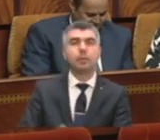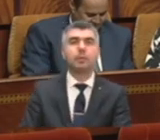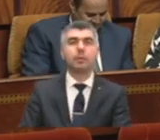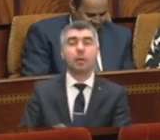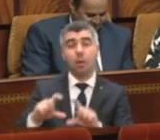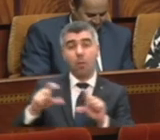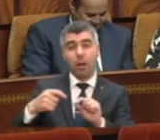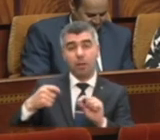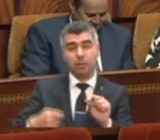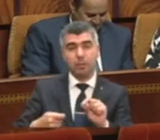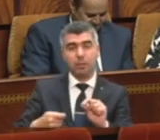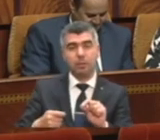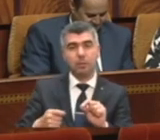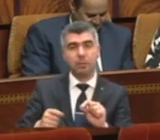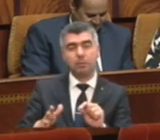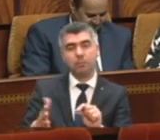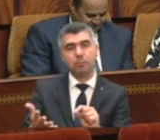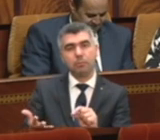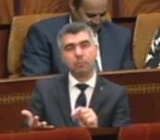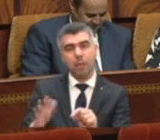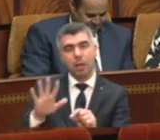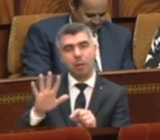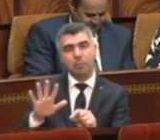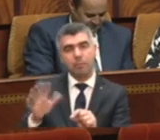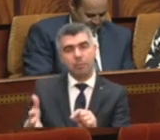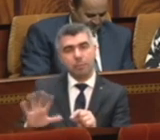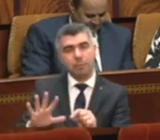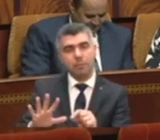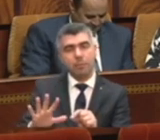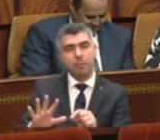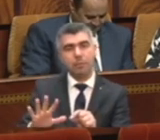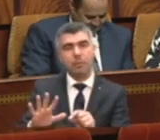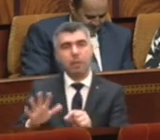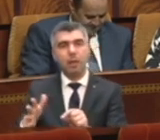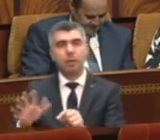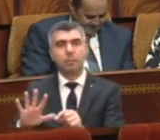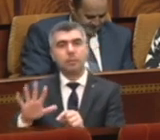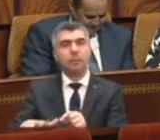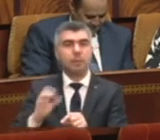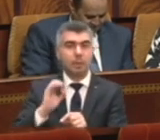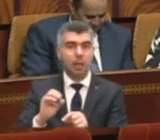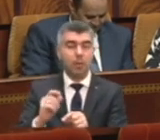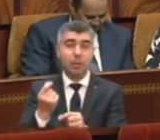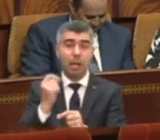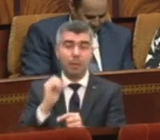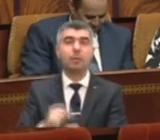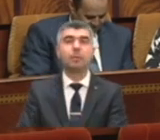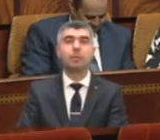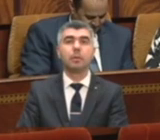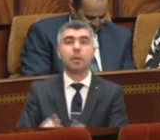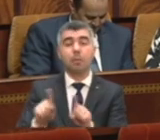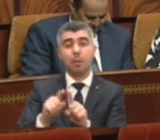التذكرة كدير 550 أورو، المسافة يعني الثمن اللي كان